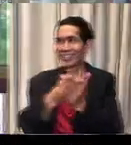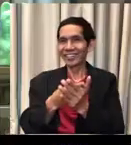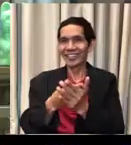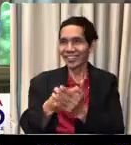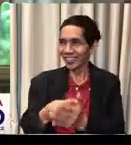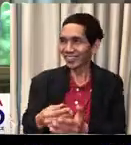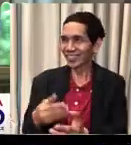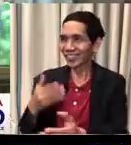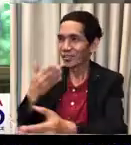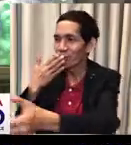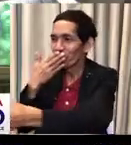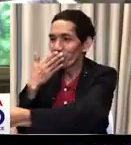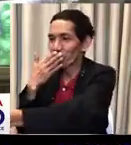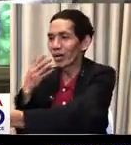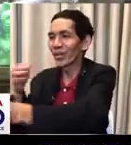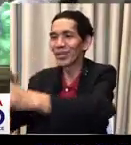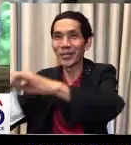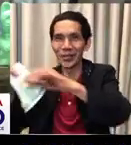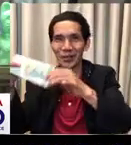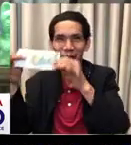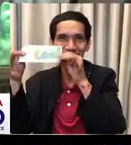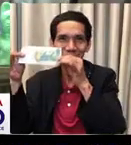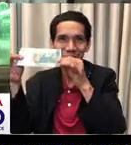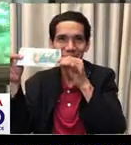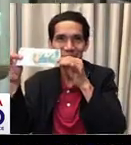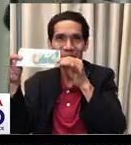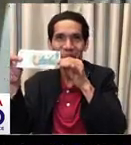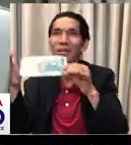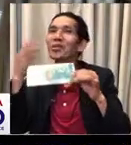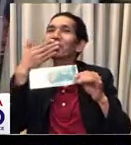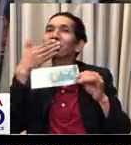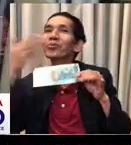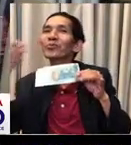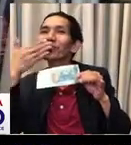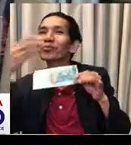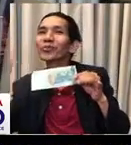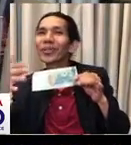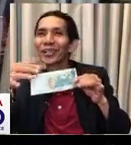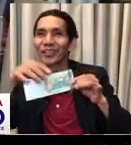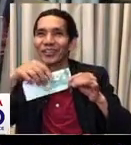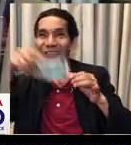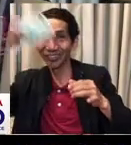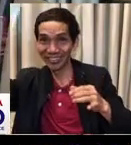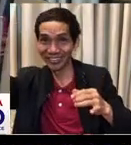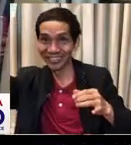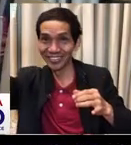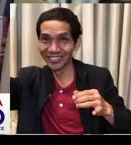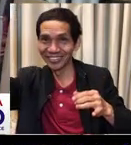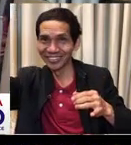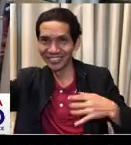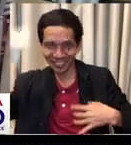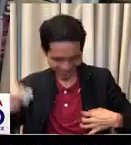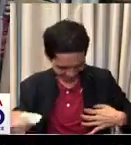Jess. Komisyon ko. Yan lang po ang ano.